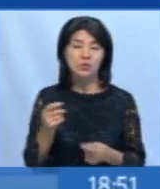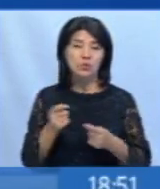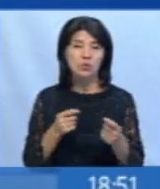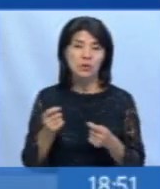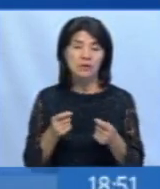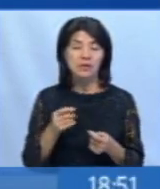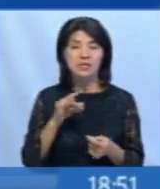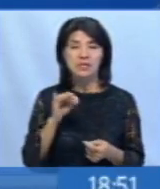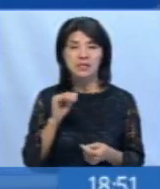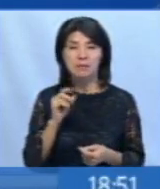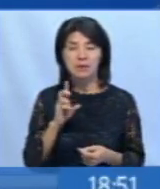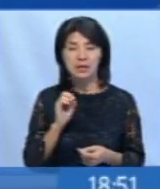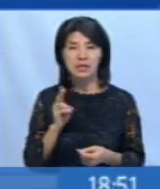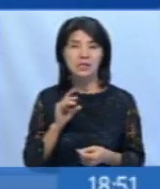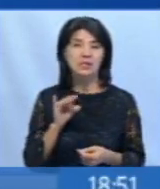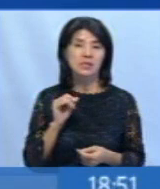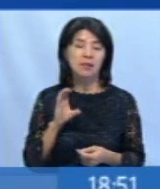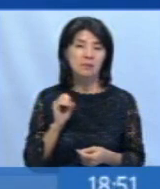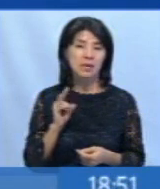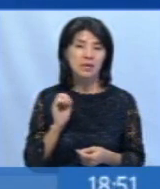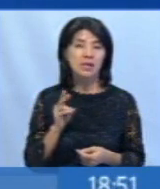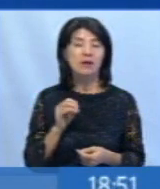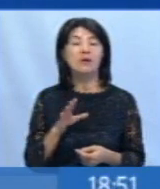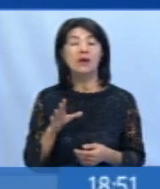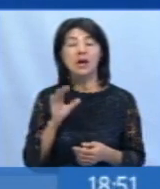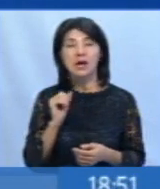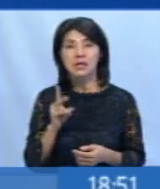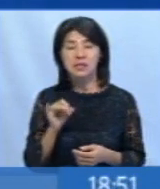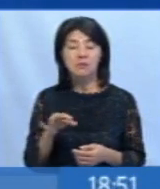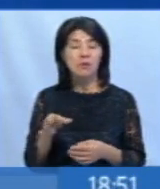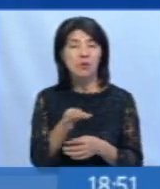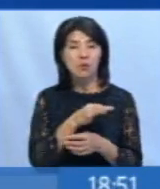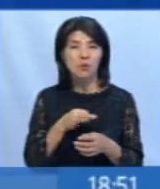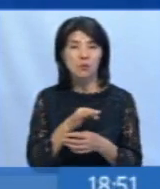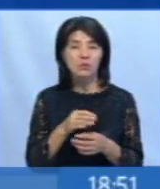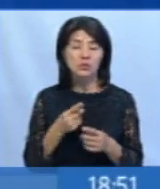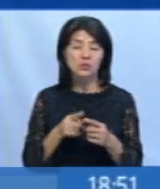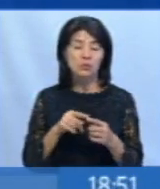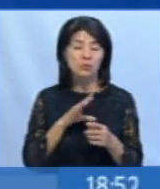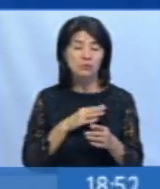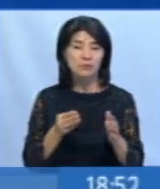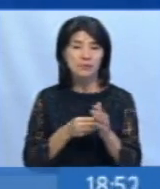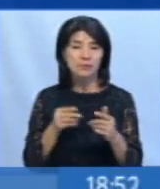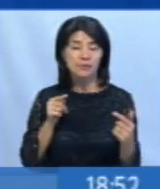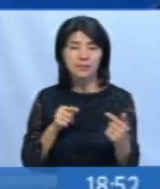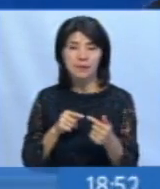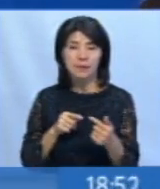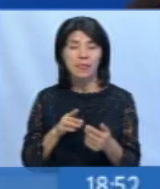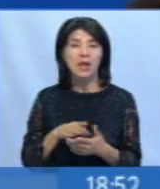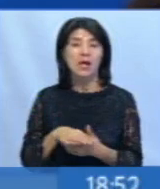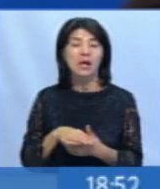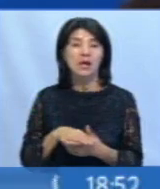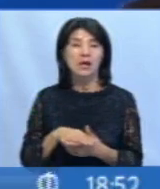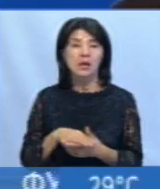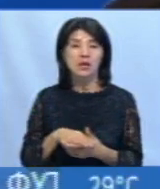Ризабек Исабеков также является внештатным советником акима области по вопросам противодействия коррупции. С учетом того, что